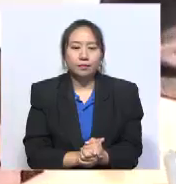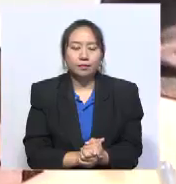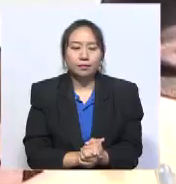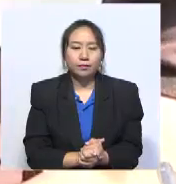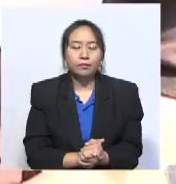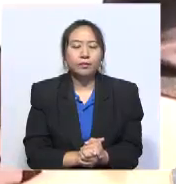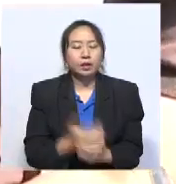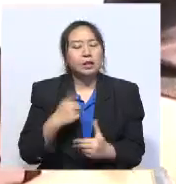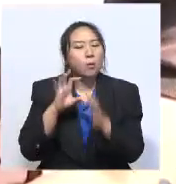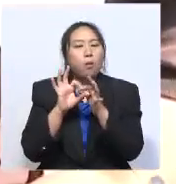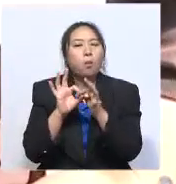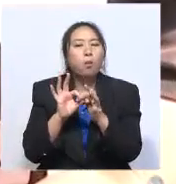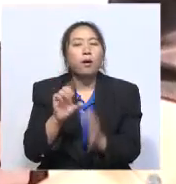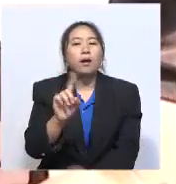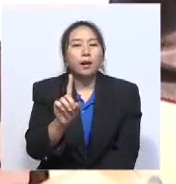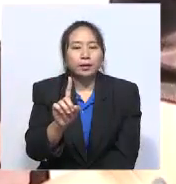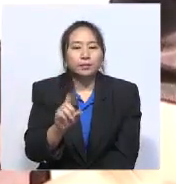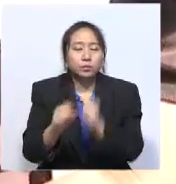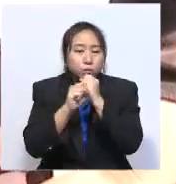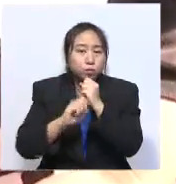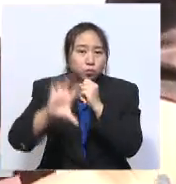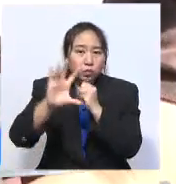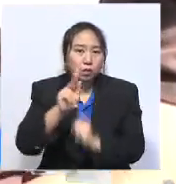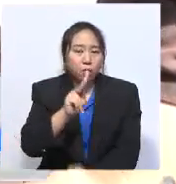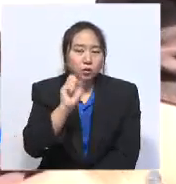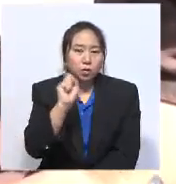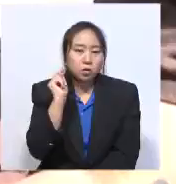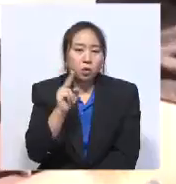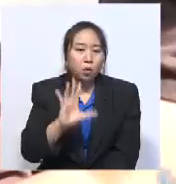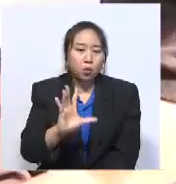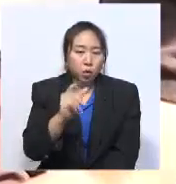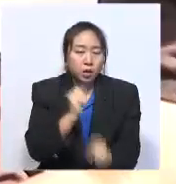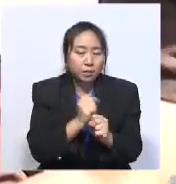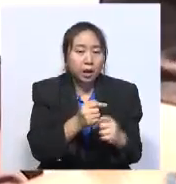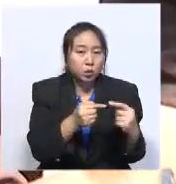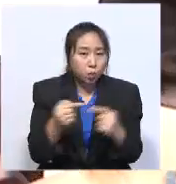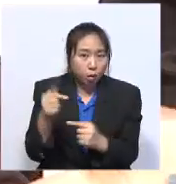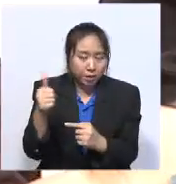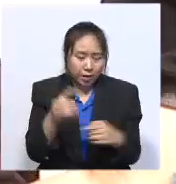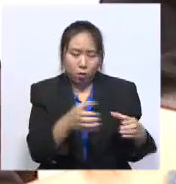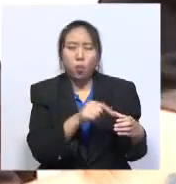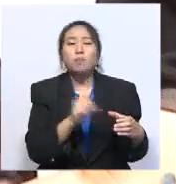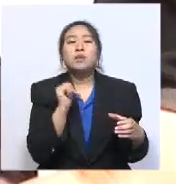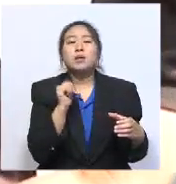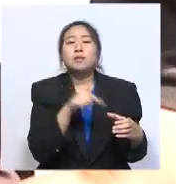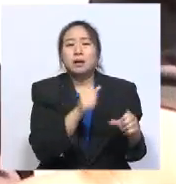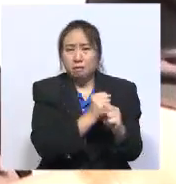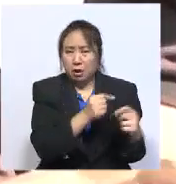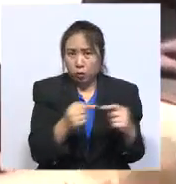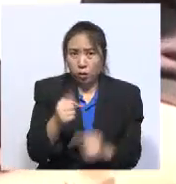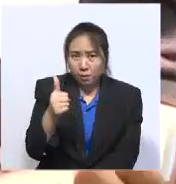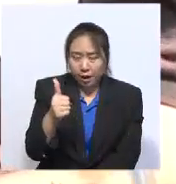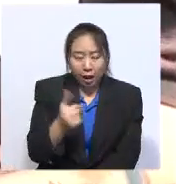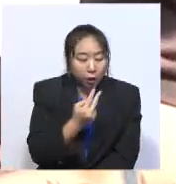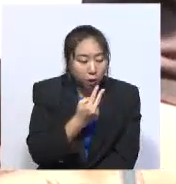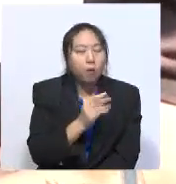ผมเป็นห่วงอยู่แต่เพียงว่ากสทช.จะทำงานต่อไปได้หรือเปล่าชุดเก่านะก็ได้ทราบแล้วว่าทำง